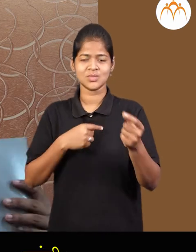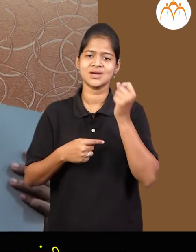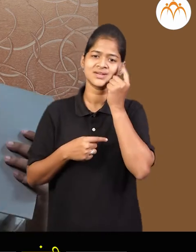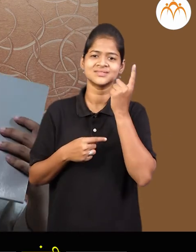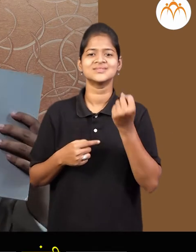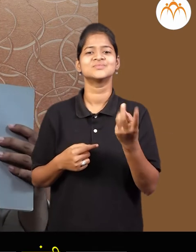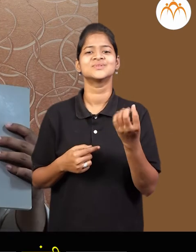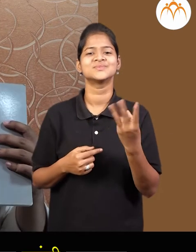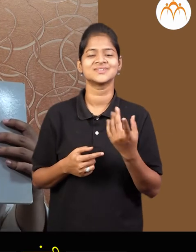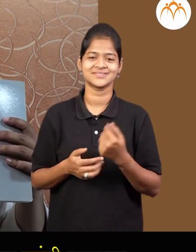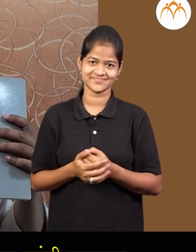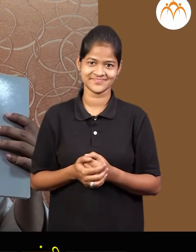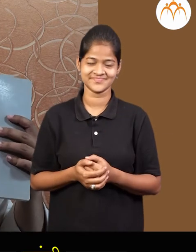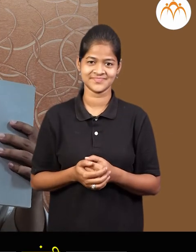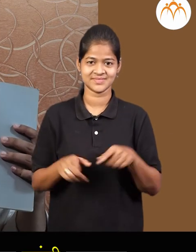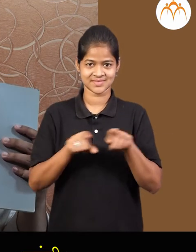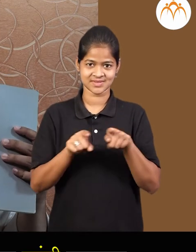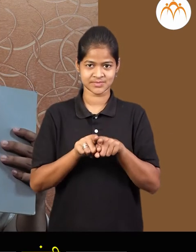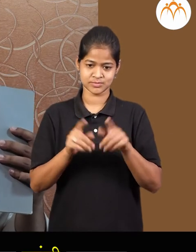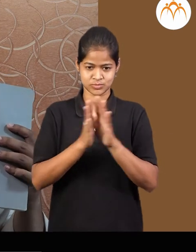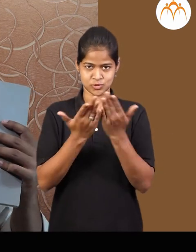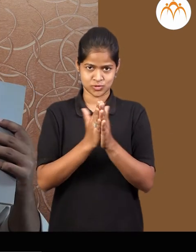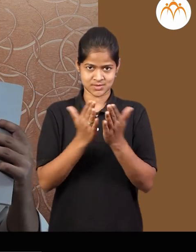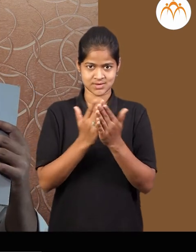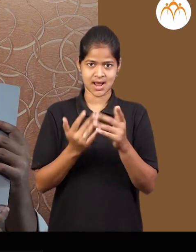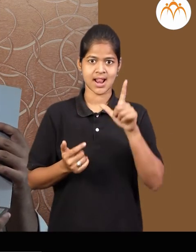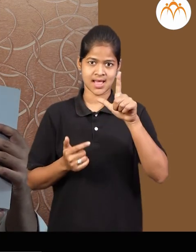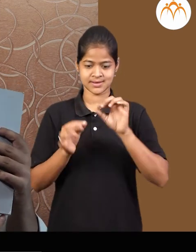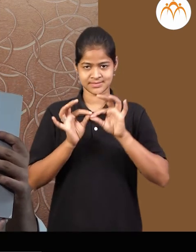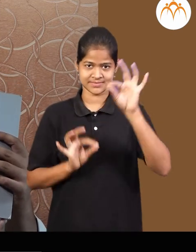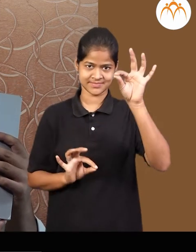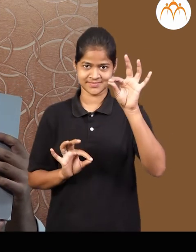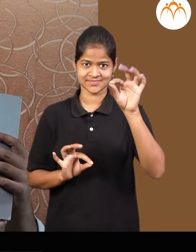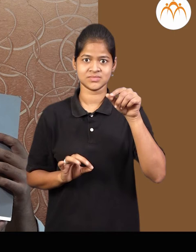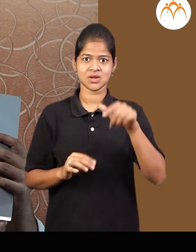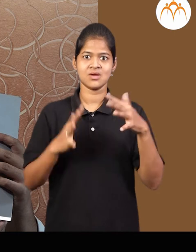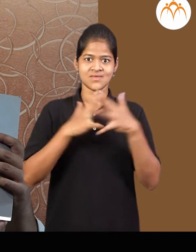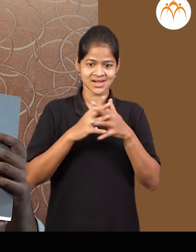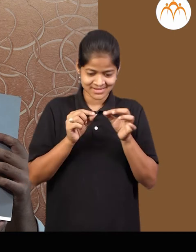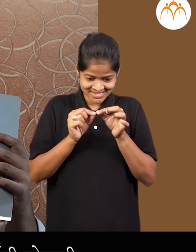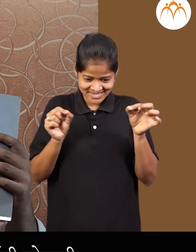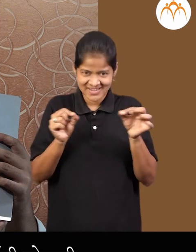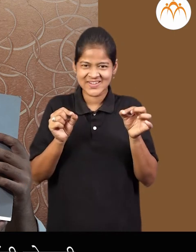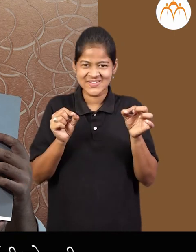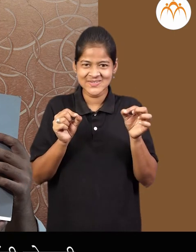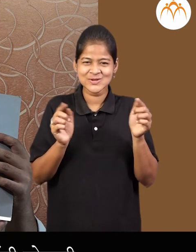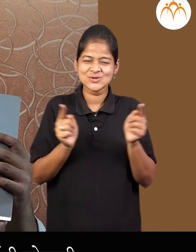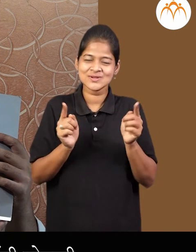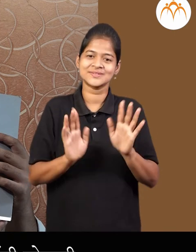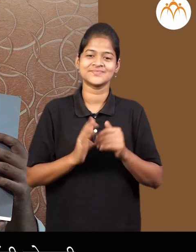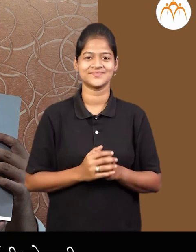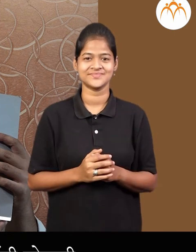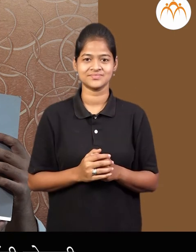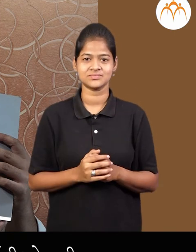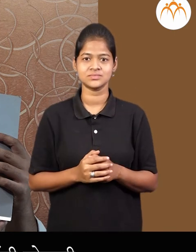अरे जसं हे बघ, पुस्तकाच्या या बाजूला लांबी म्हणतात आणि या बाजूला रुंदी म्हणतात. बरोबर ना? या पुस्तकाची